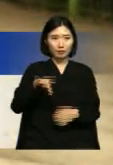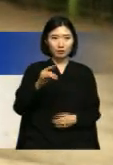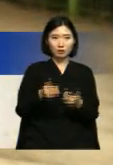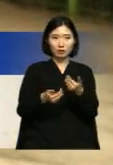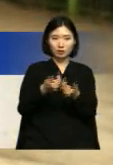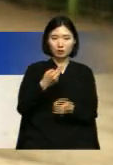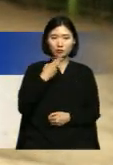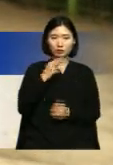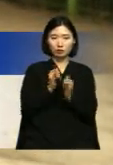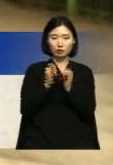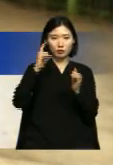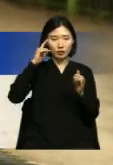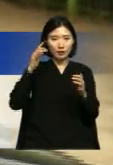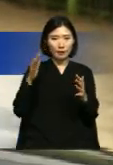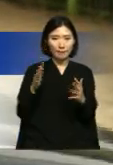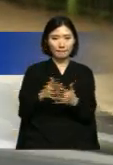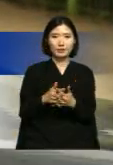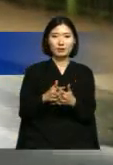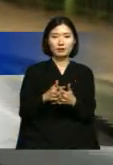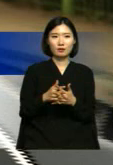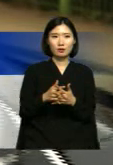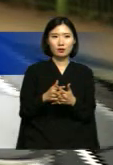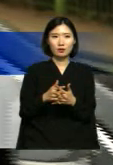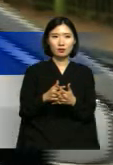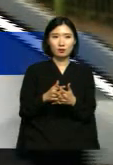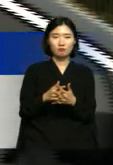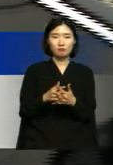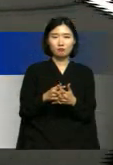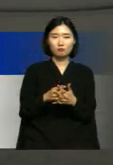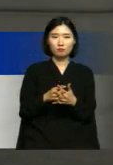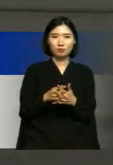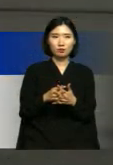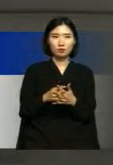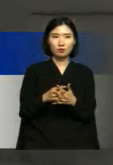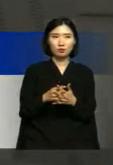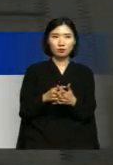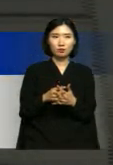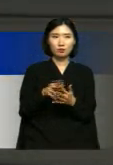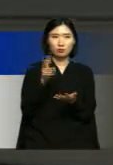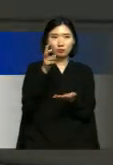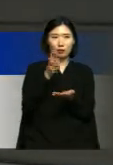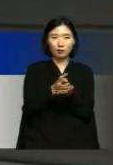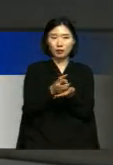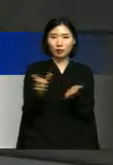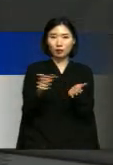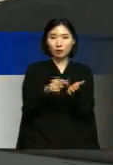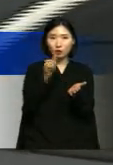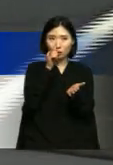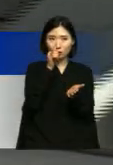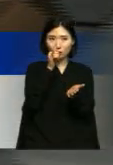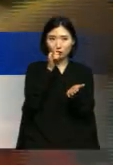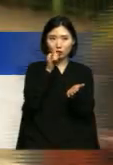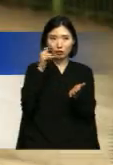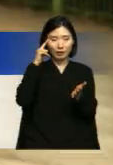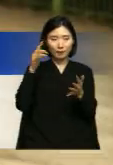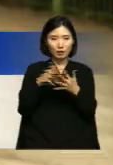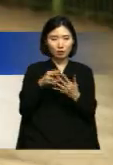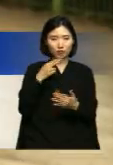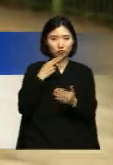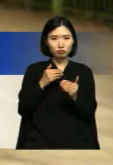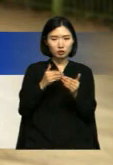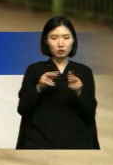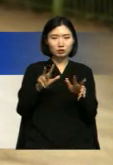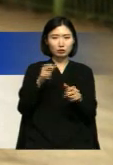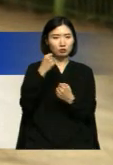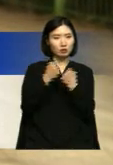없이 주민 합의로 하라는 얘기인데, 지침에도 나와 있고, 이거는 합의가 없이 진행하고 이제